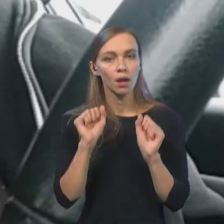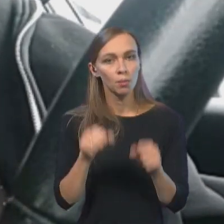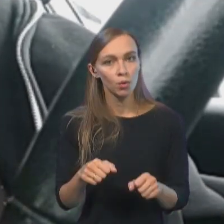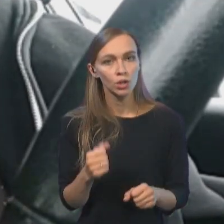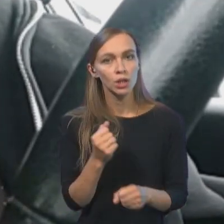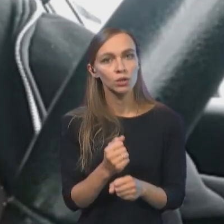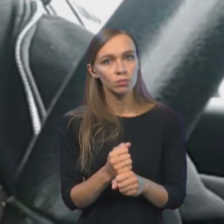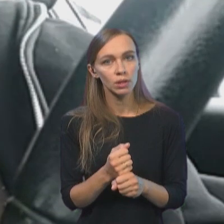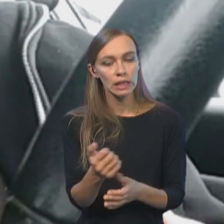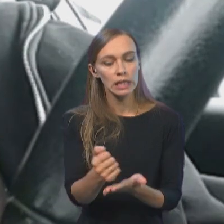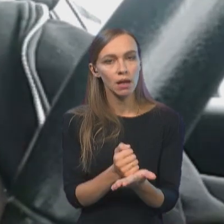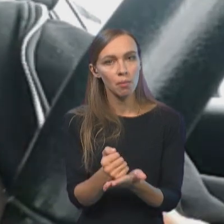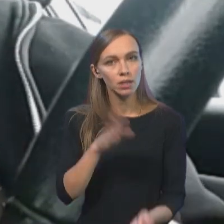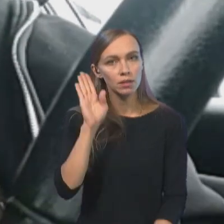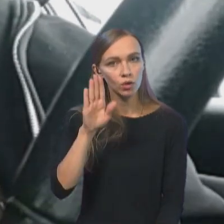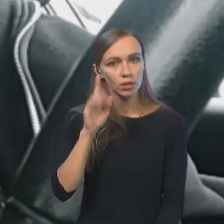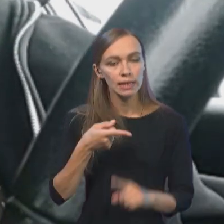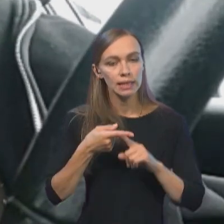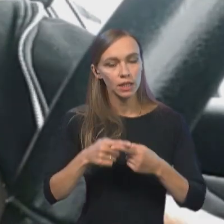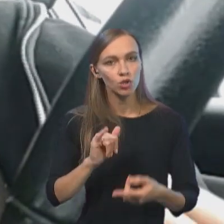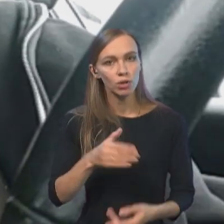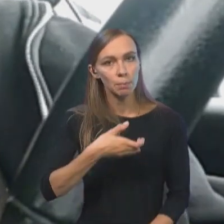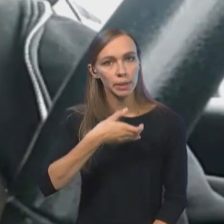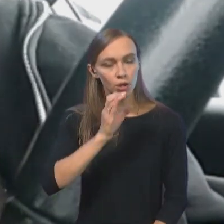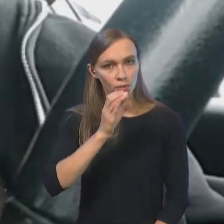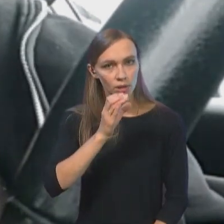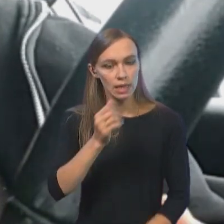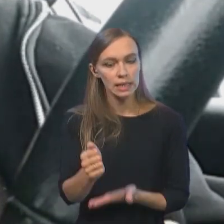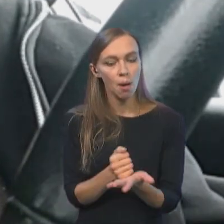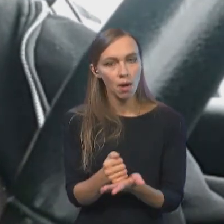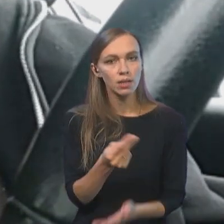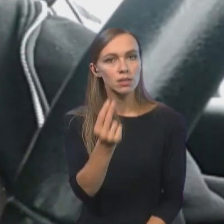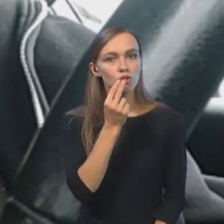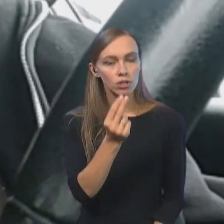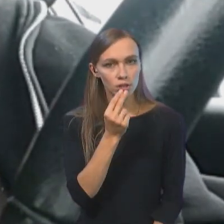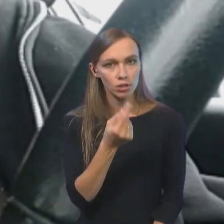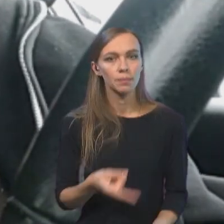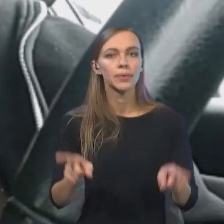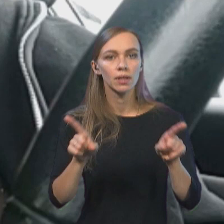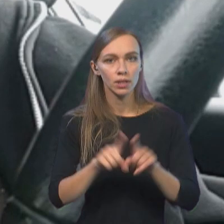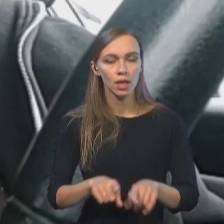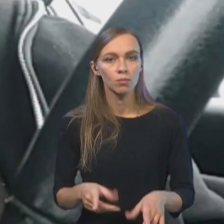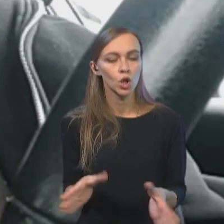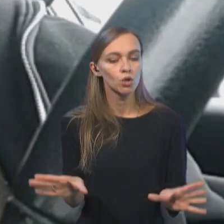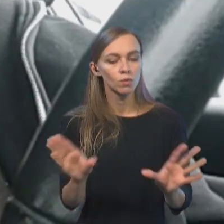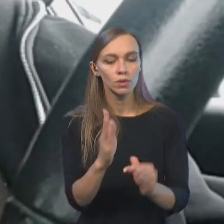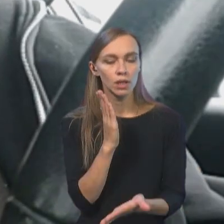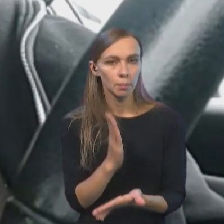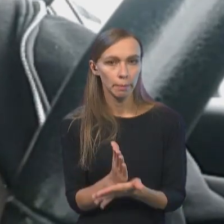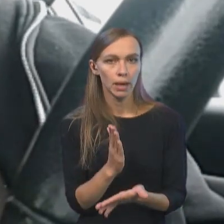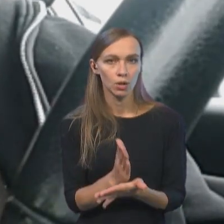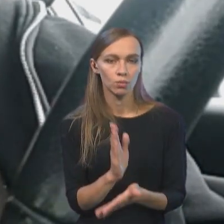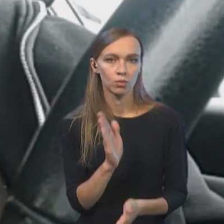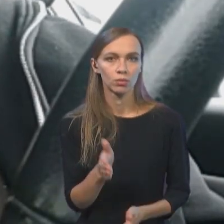зробити запаси води, технічної і питної. Запаси їжі. Так само, які вже у всіх мають бути.